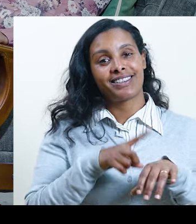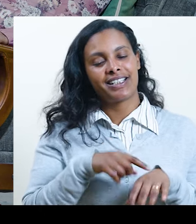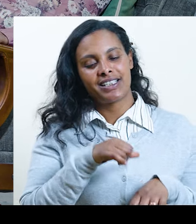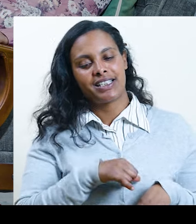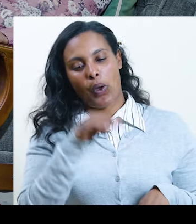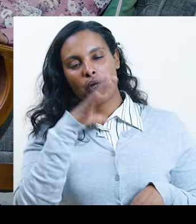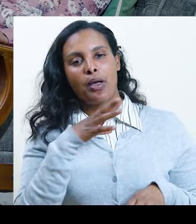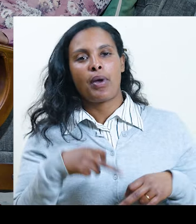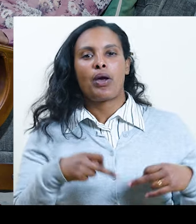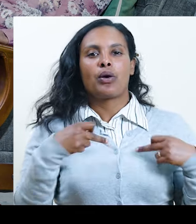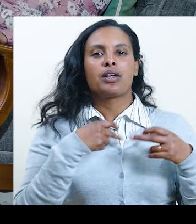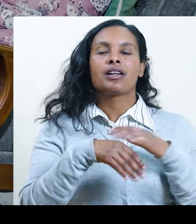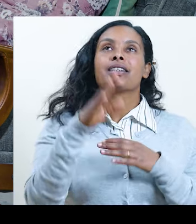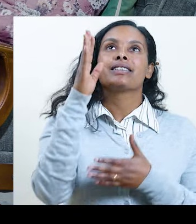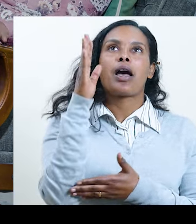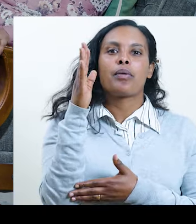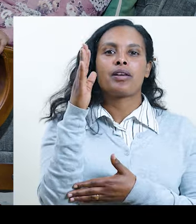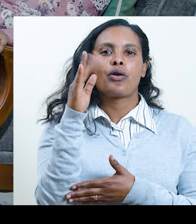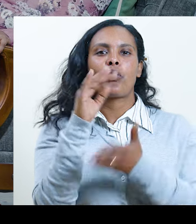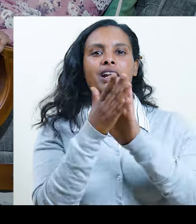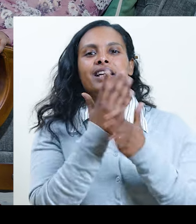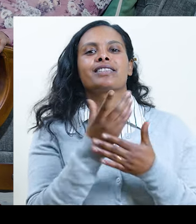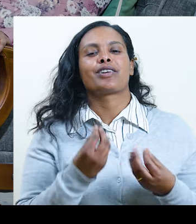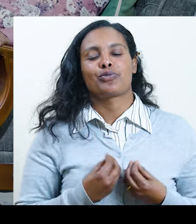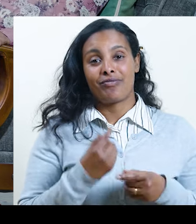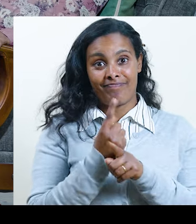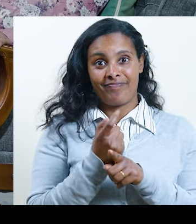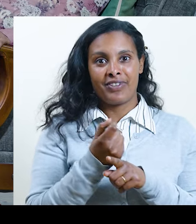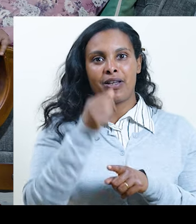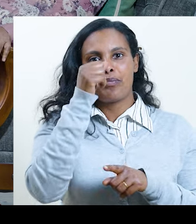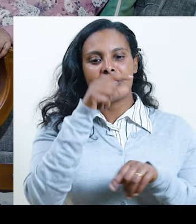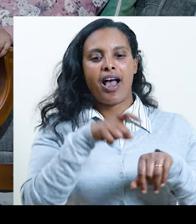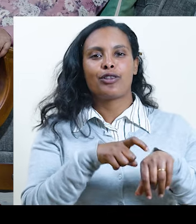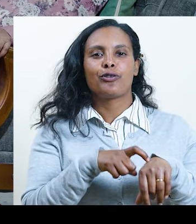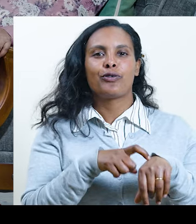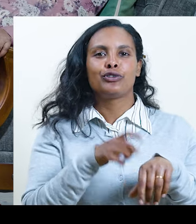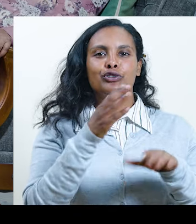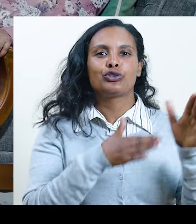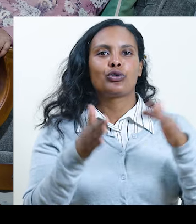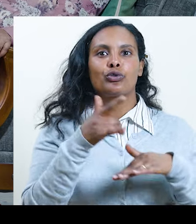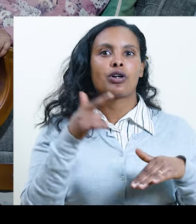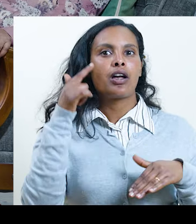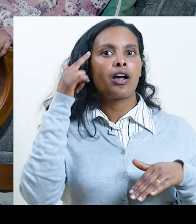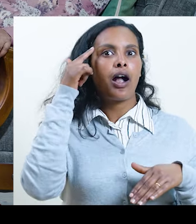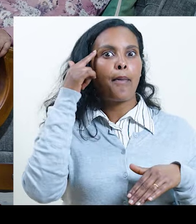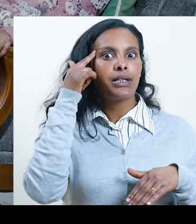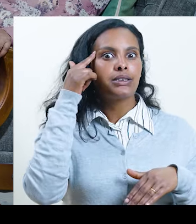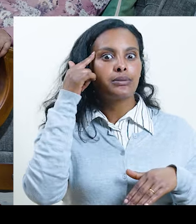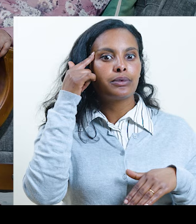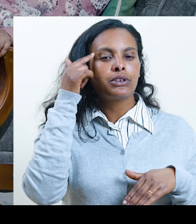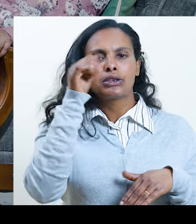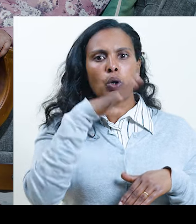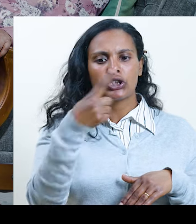አንዳንድ ጊዜ ሰዎች በህይወታቸው ውስጥ እግዚአብሔር የሆነ ነገር ይሰጣቸዋልና በሰዓቱ ችግሮቼን ከማሰብ